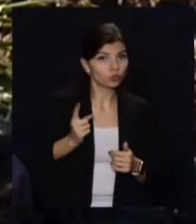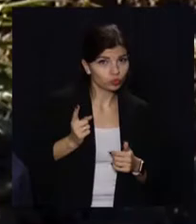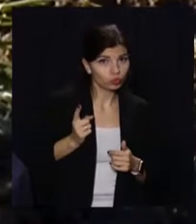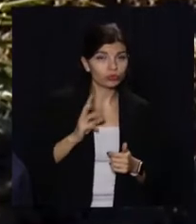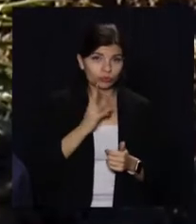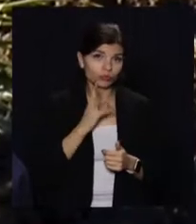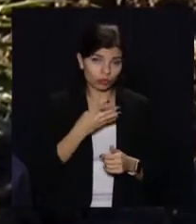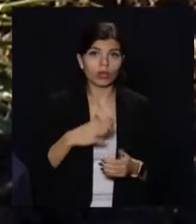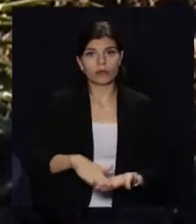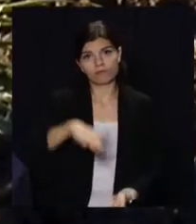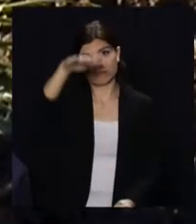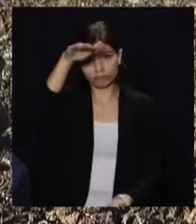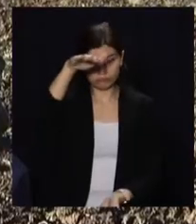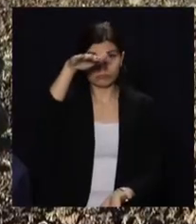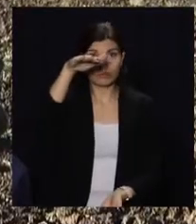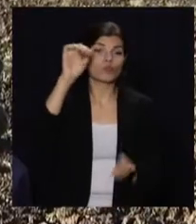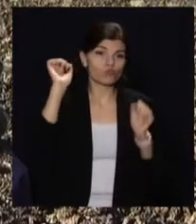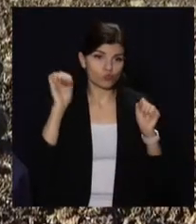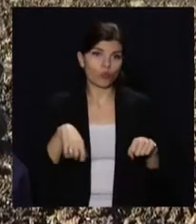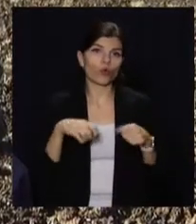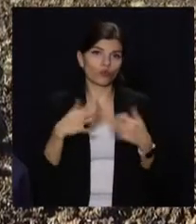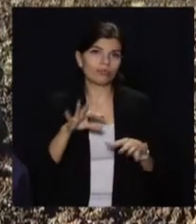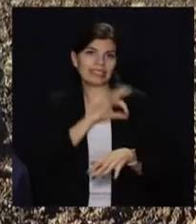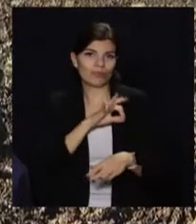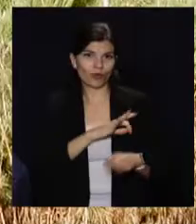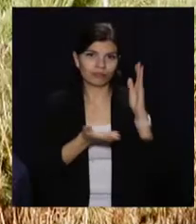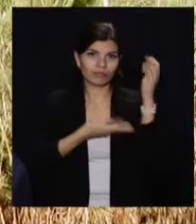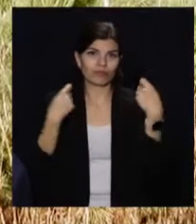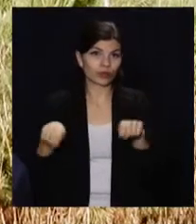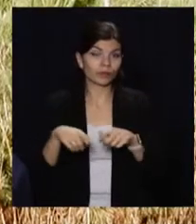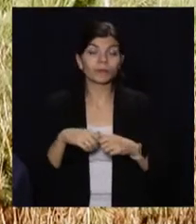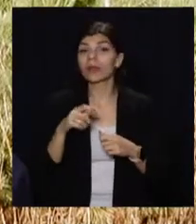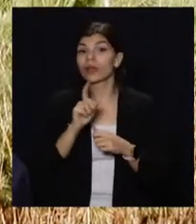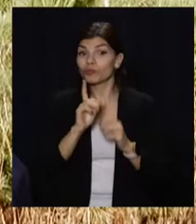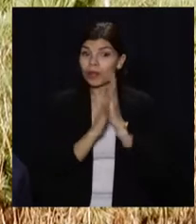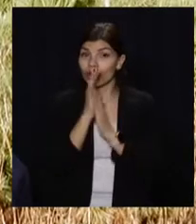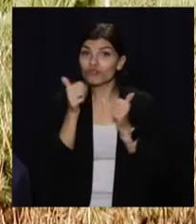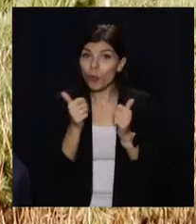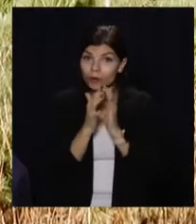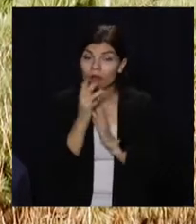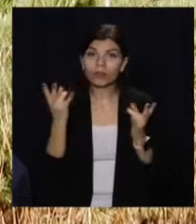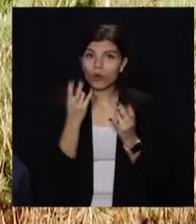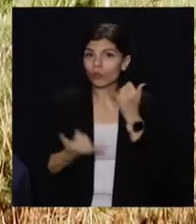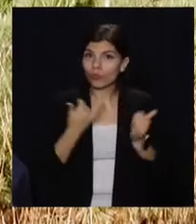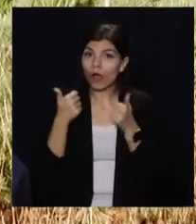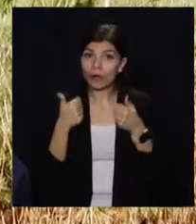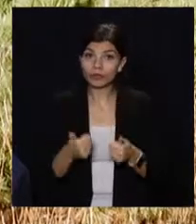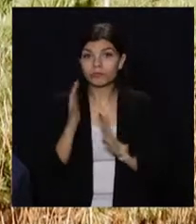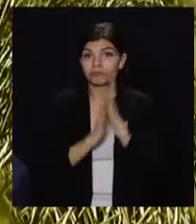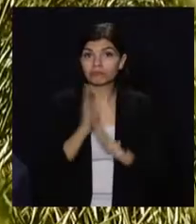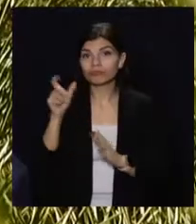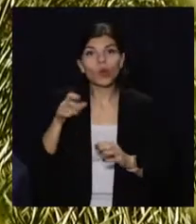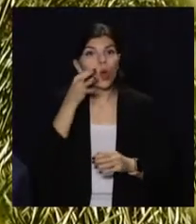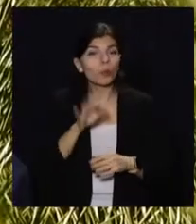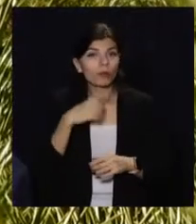певної висоти і могла бути придатна для реалізації. Аби ялинка добре росла, потрібен ретельний догляд, кажуть у лісництві.